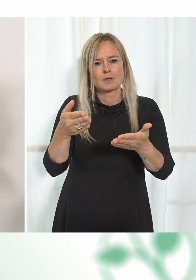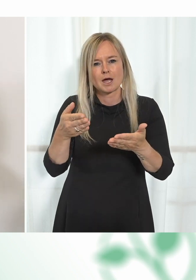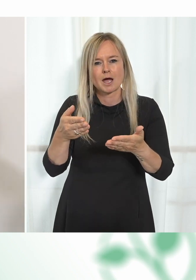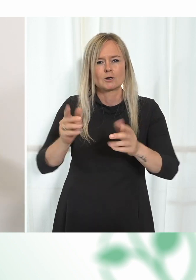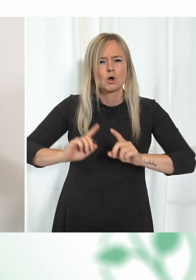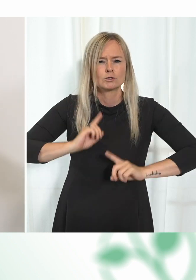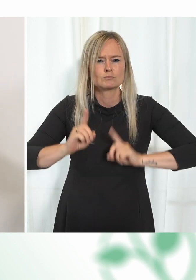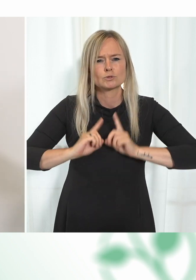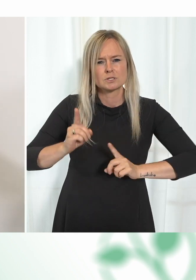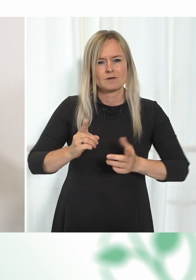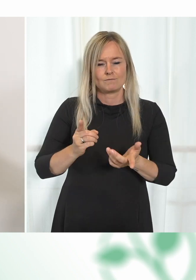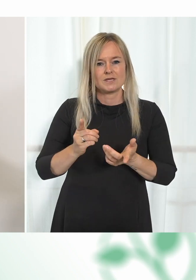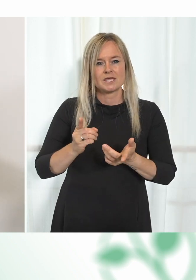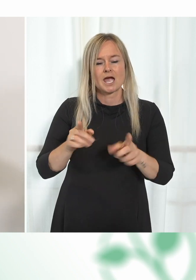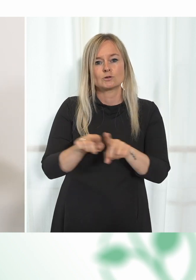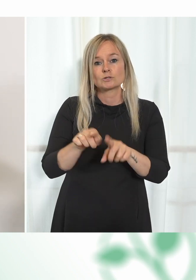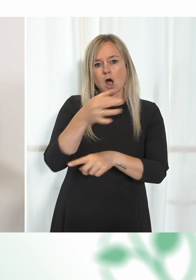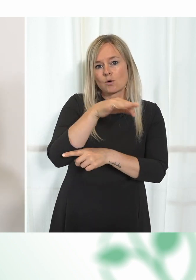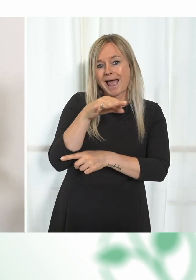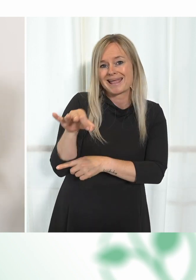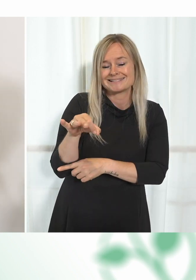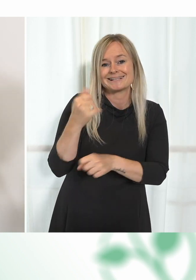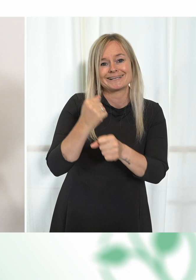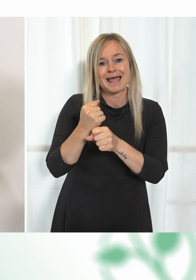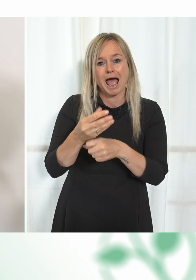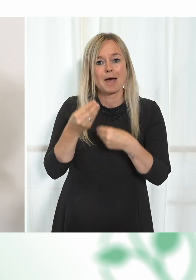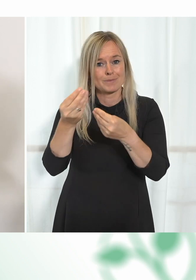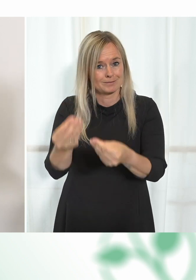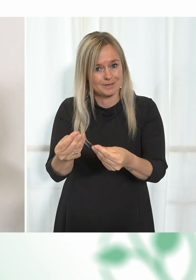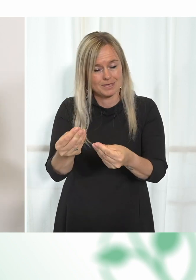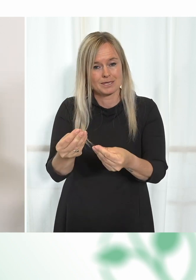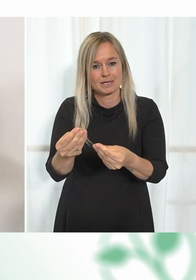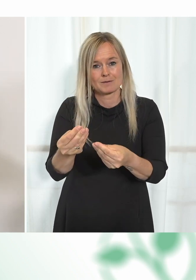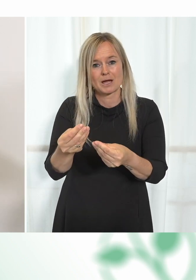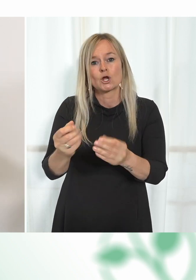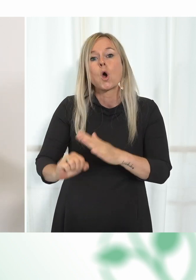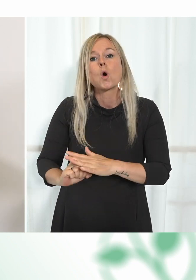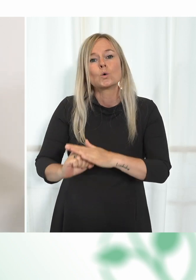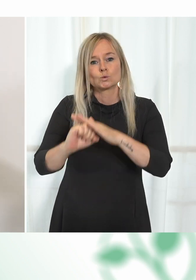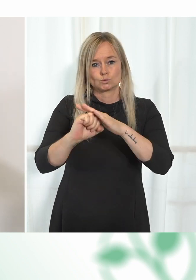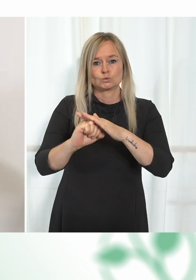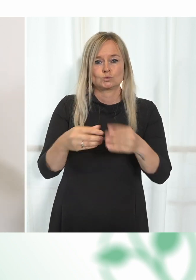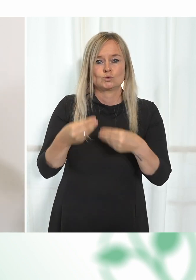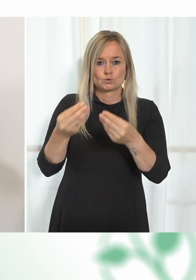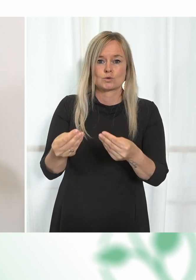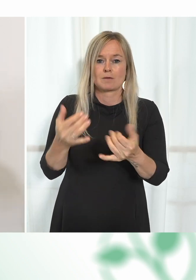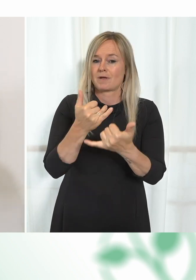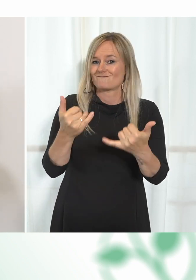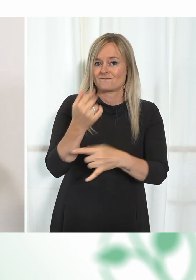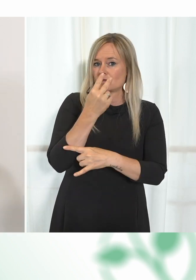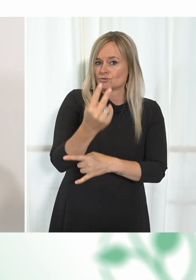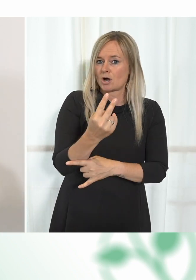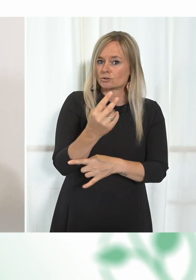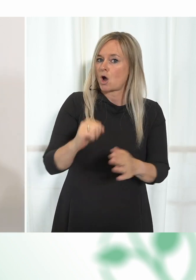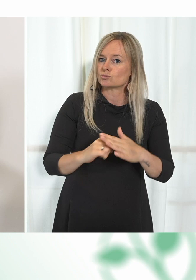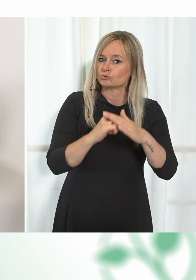den einzelnen Arbeitgeberinnen und Arbeitgebern Unterstützung an die Hand gibt. Wie schaut so eine Unterstützung aus? Eine Unterstützung